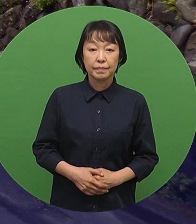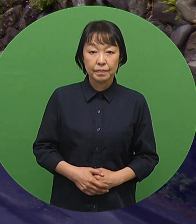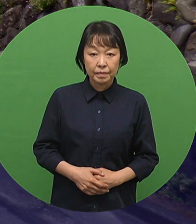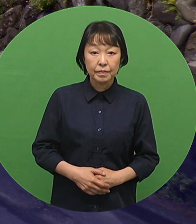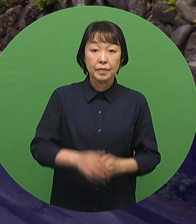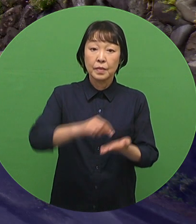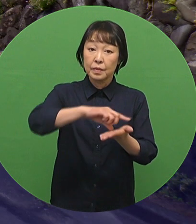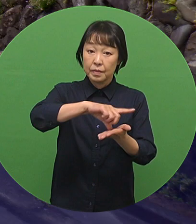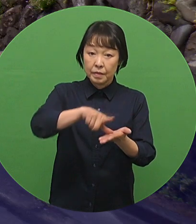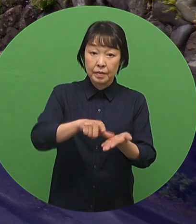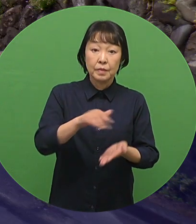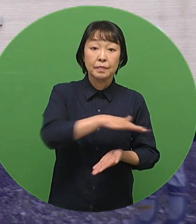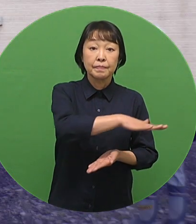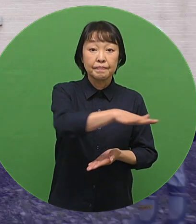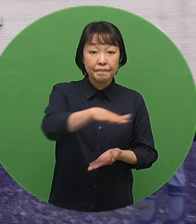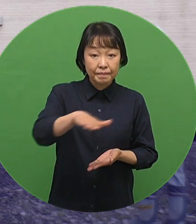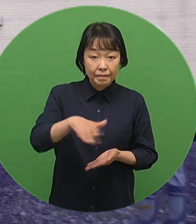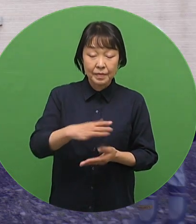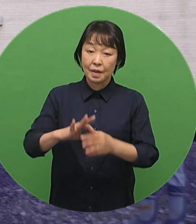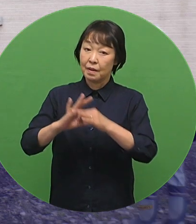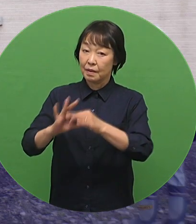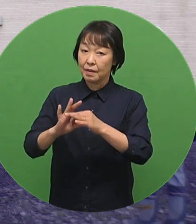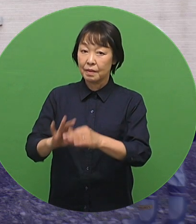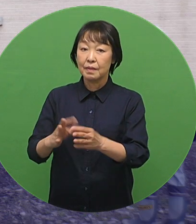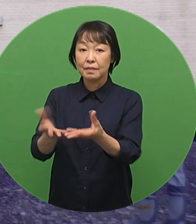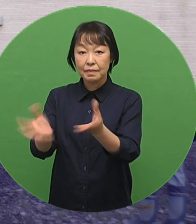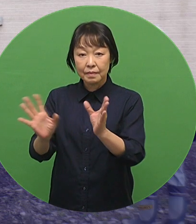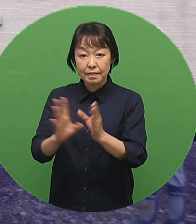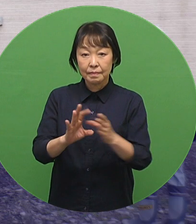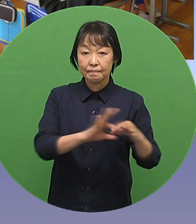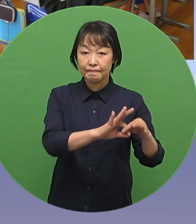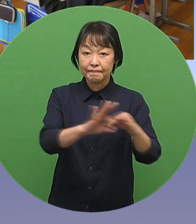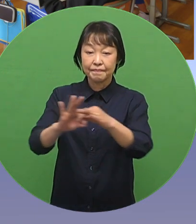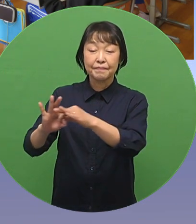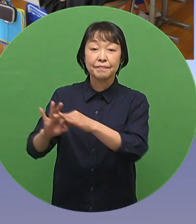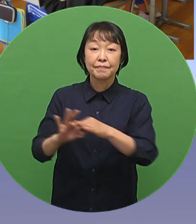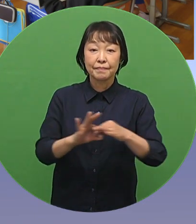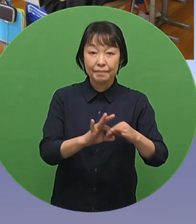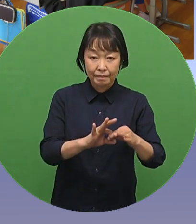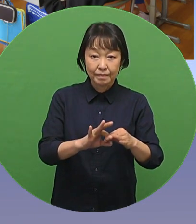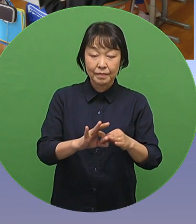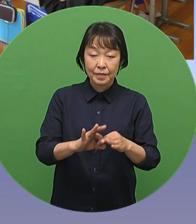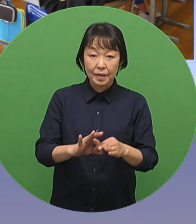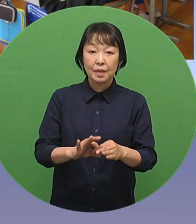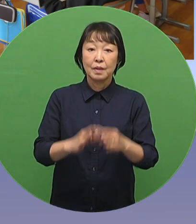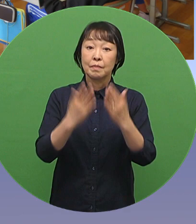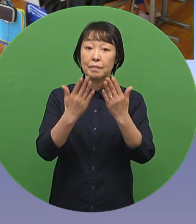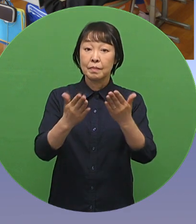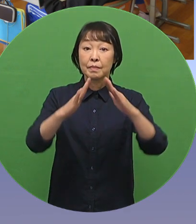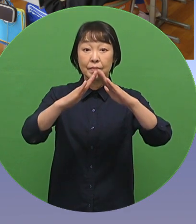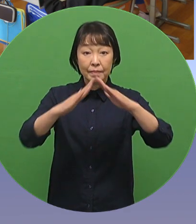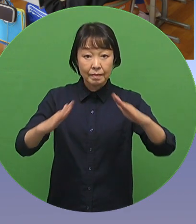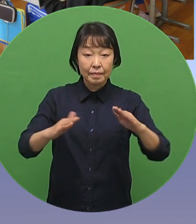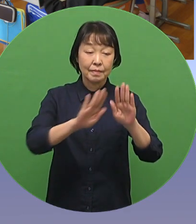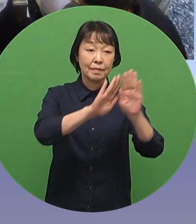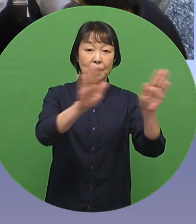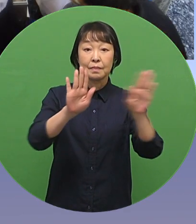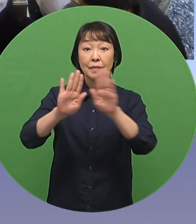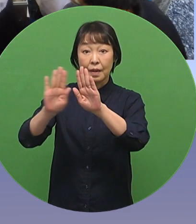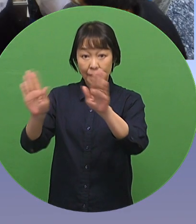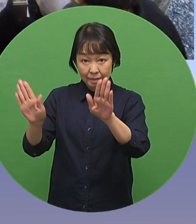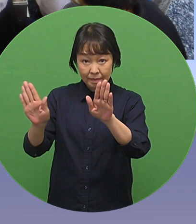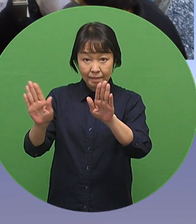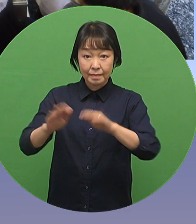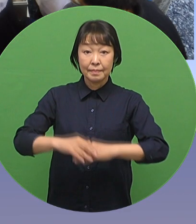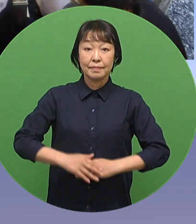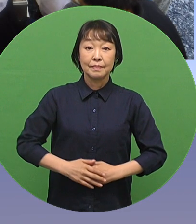さらに県は地域の方々や関係機関と連携した取り組みや、土砂災害に関する情報発信も行